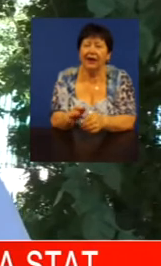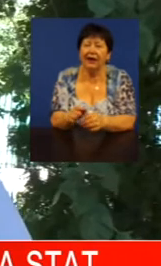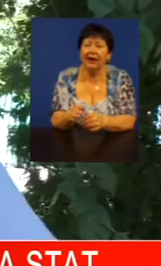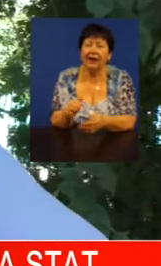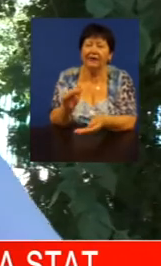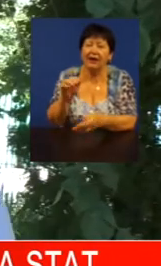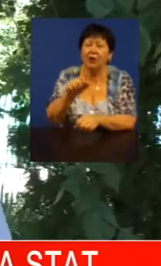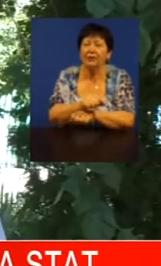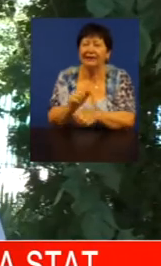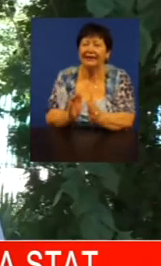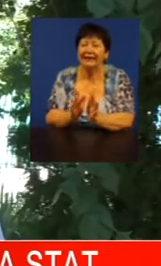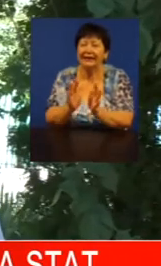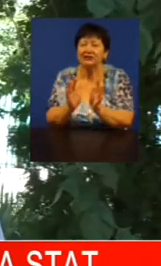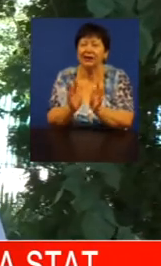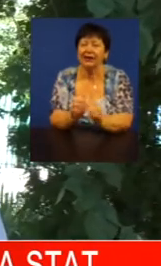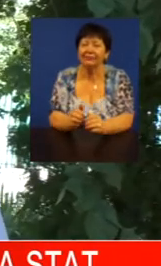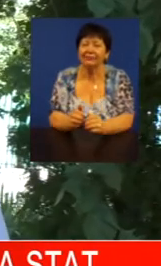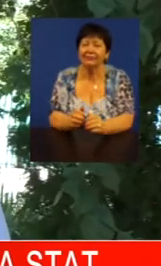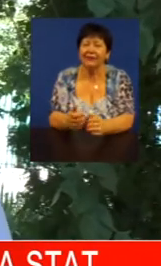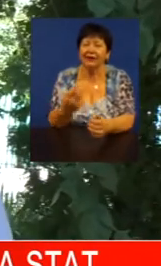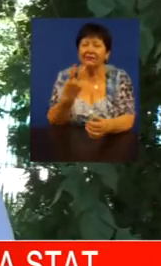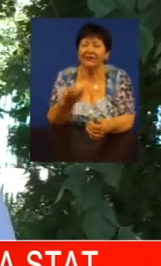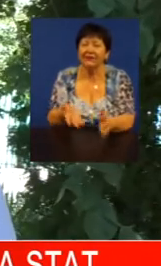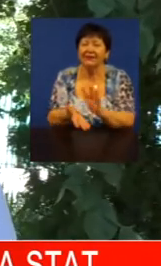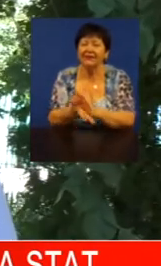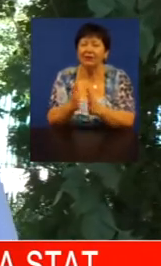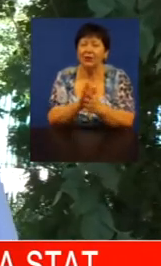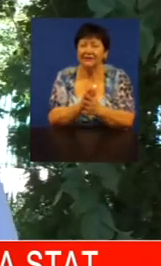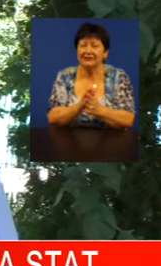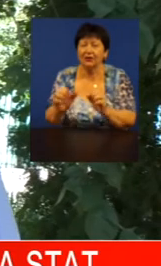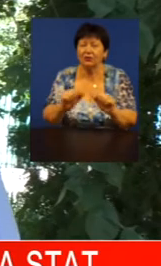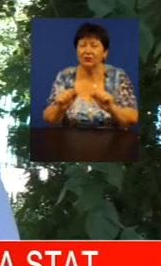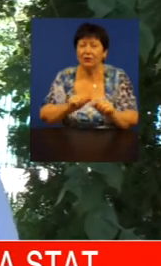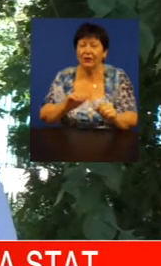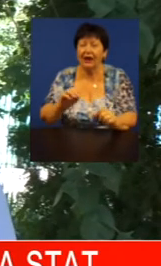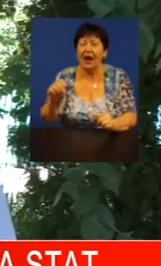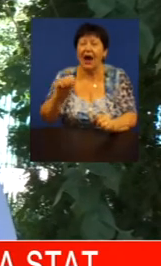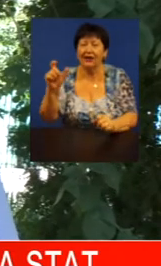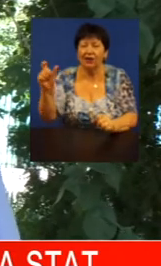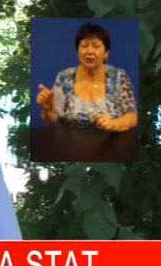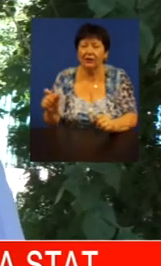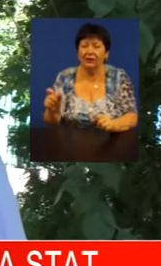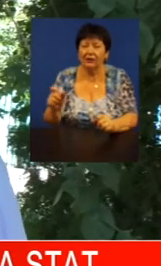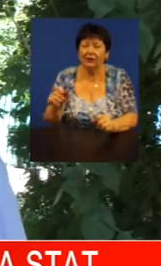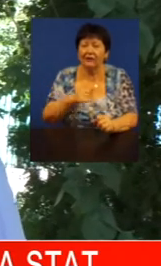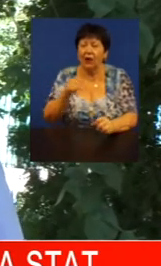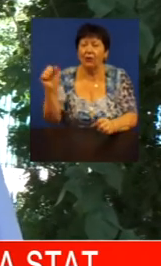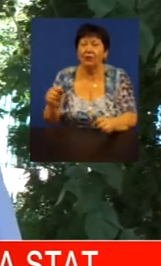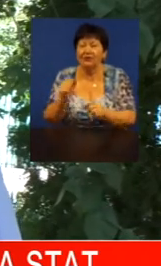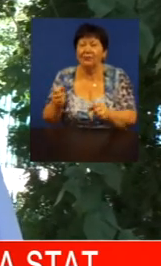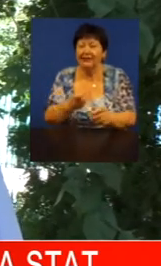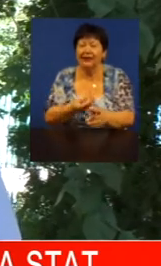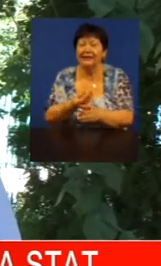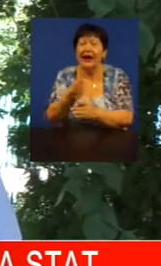creștere și văzând situația, deci producătorii agricoli sunt indignați, nu au posibilitatea de a